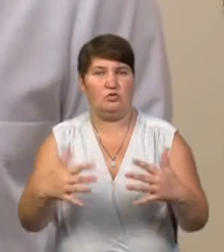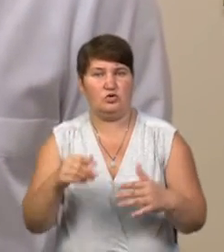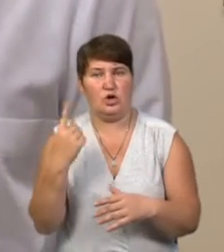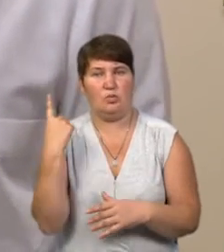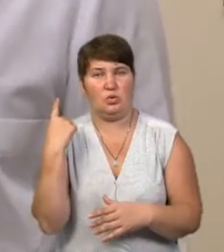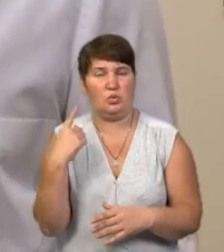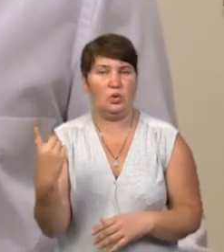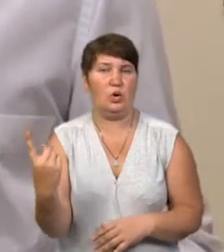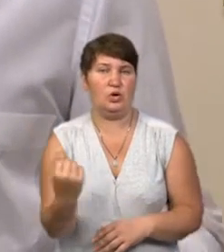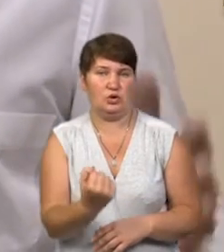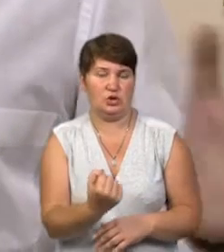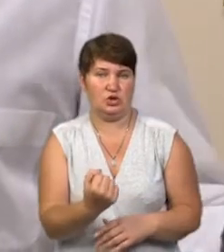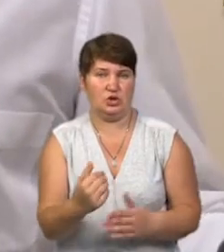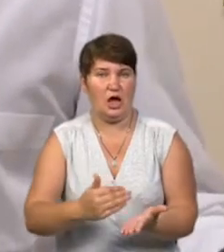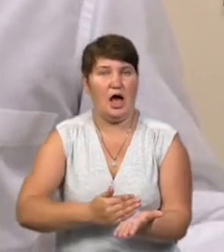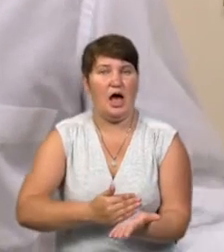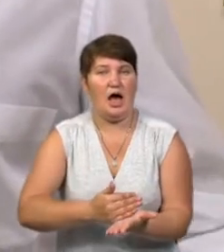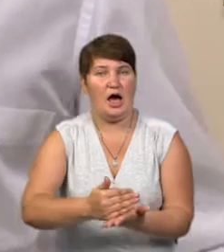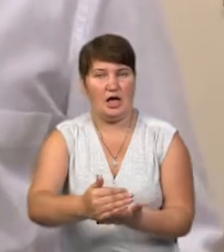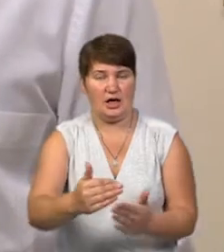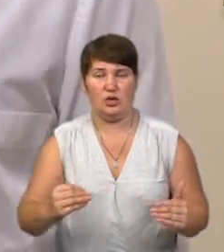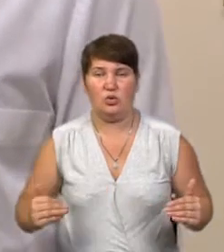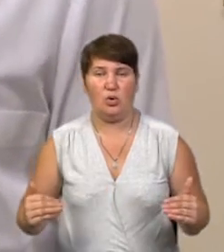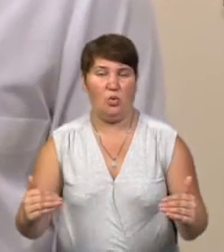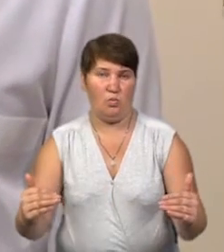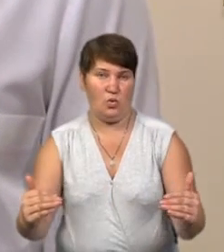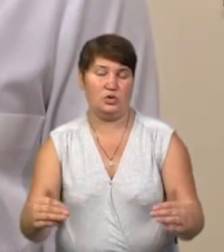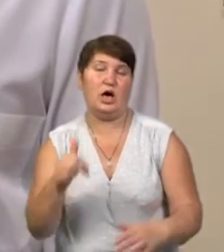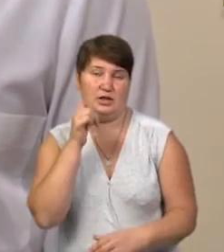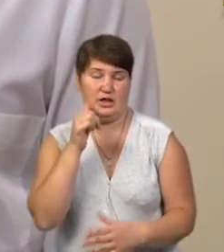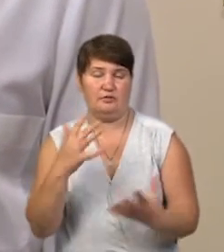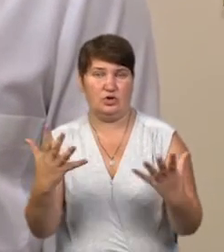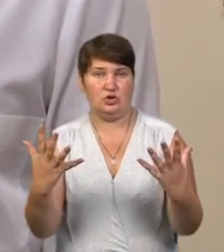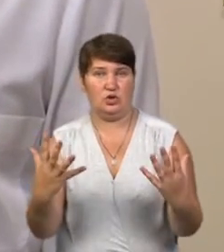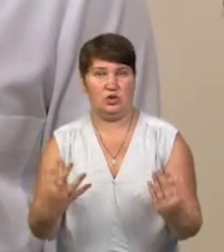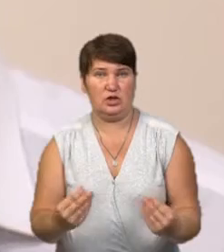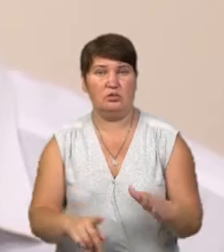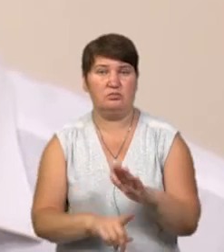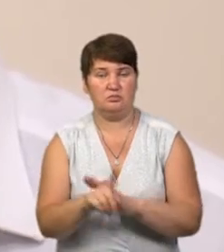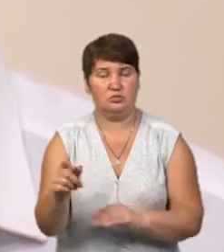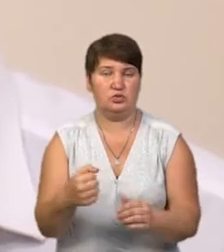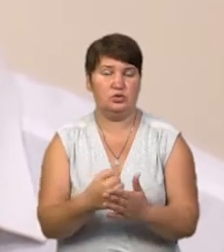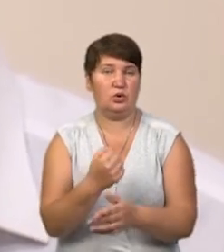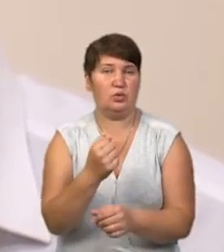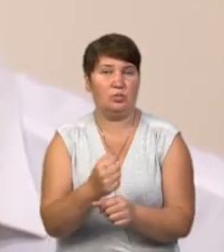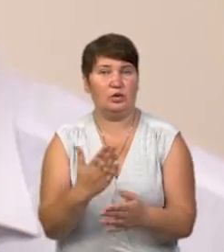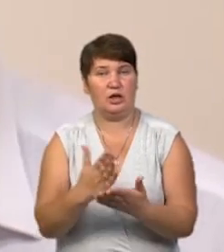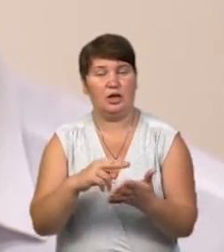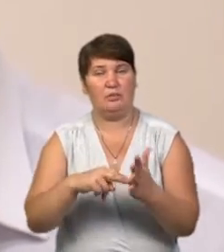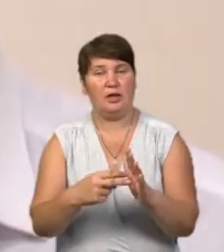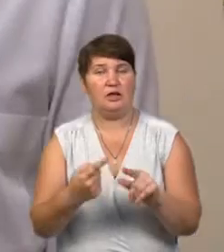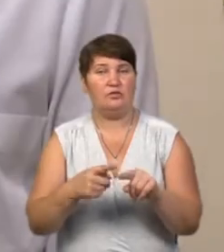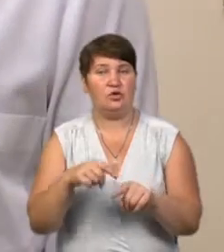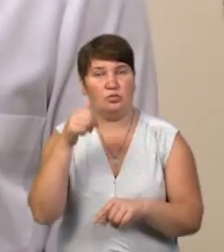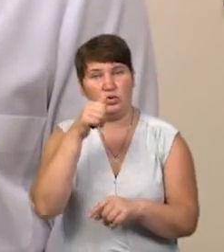тижня грейдер прийшов у обочини і з завтрашнього дня ми приступаємо до роботи. Ще є плани в цьому році